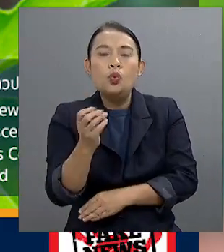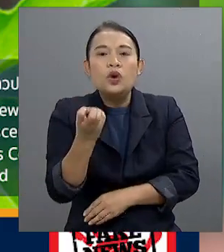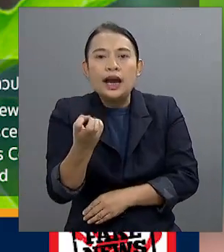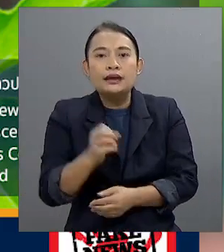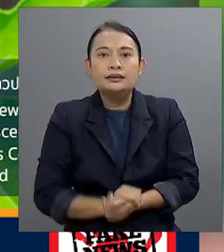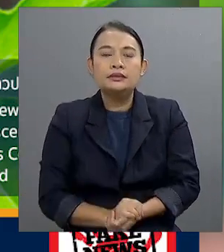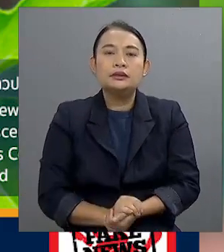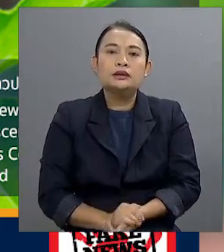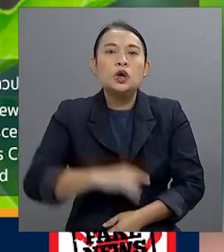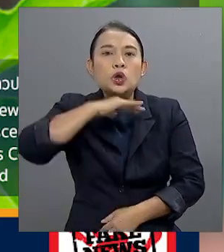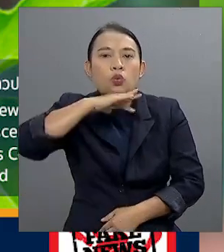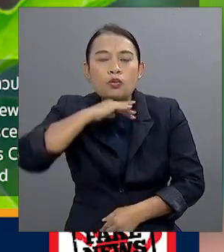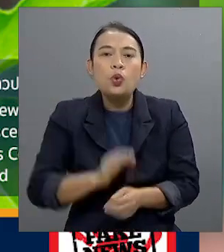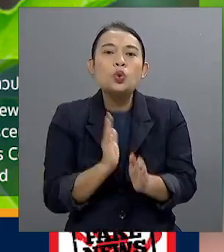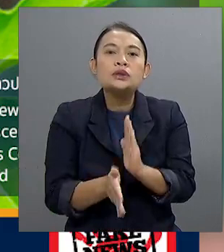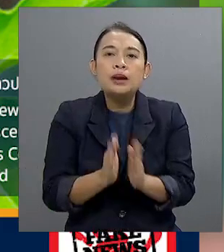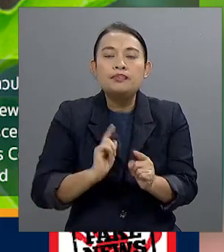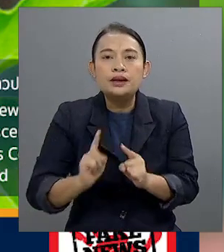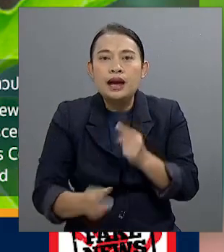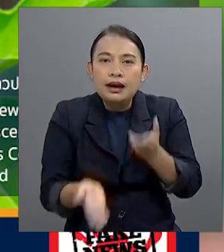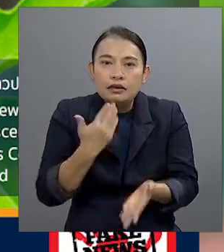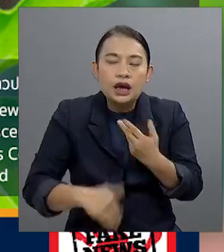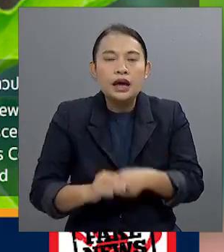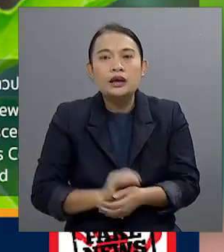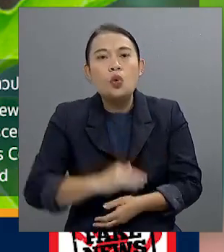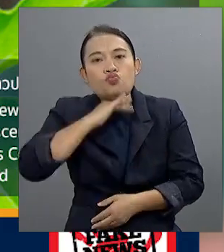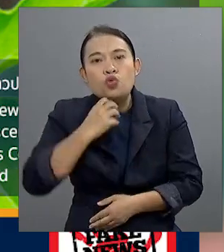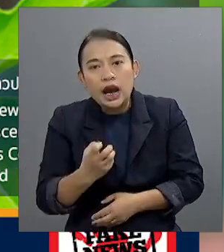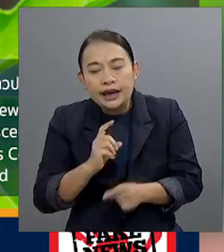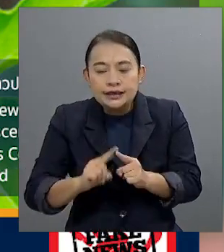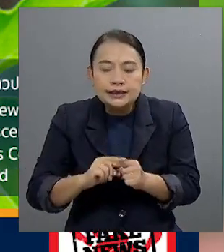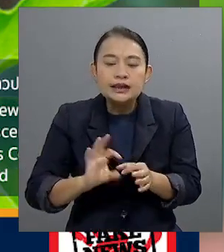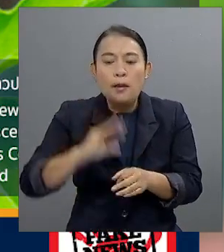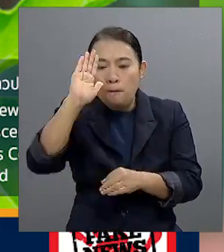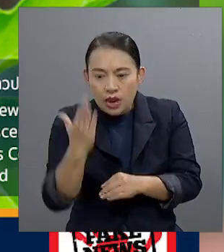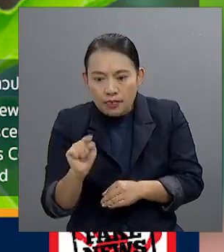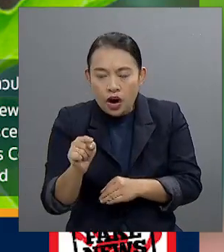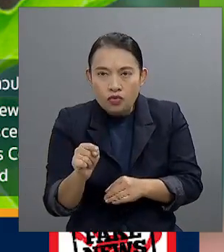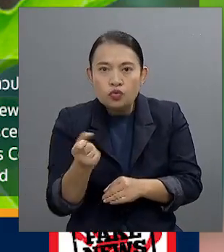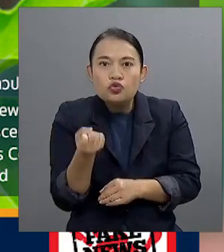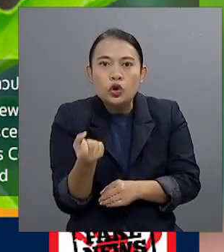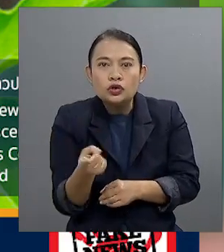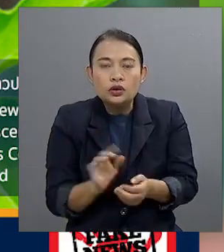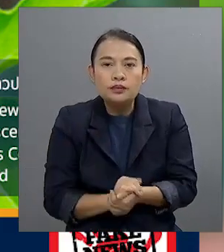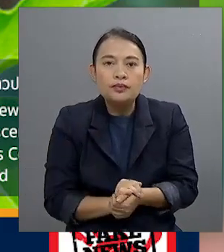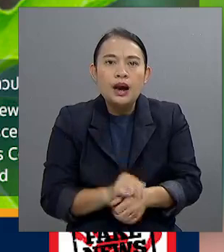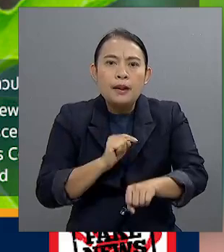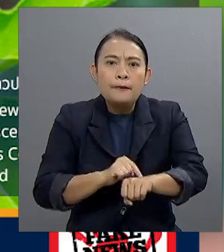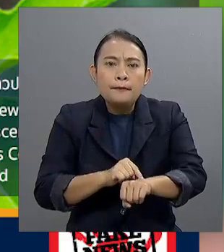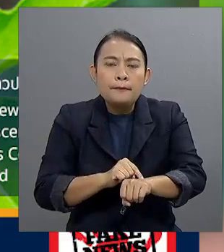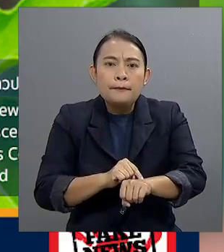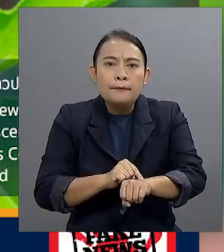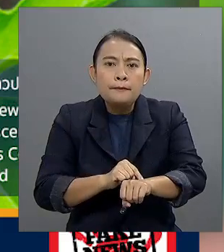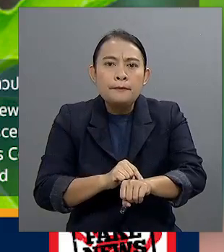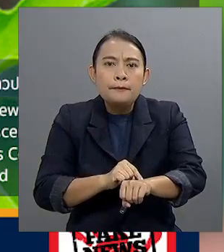ครับ ครับ เรื่องราวนี้ถูกแชร์กันนะครับว่ากินกะเพราสดปริมาณก็วันละครึ่งขีดหรือว่า50กรัมผมว่าปริมาณมันอ